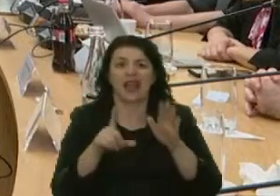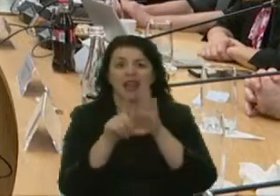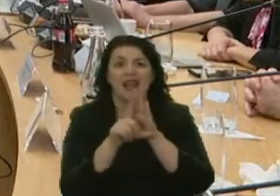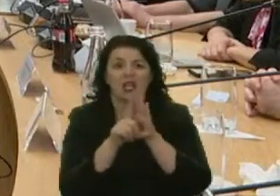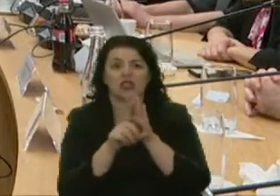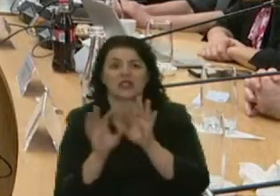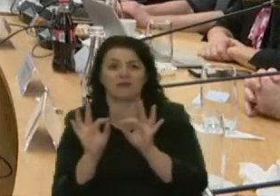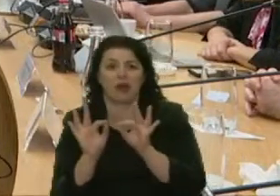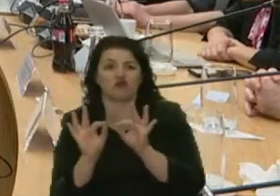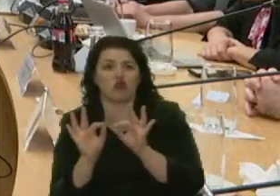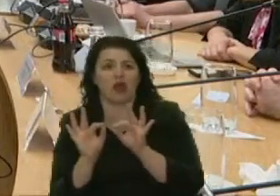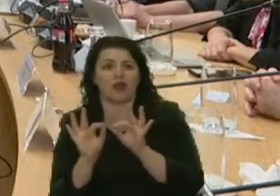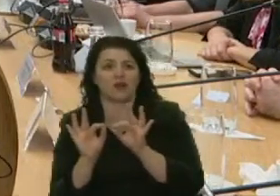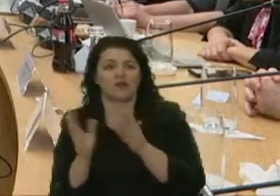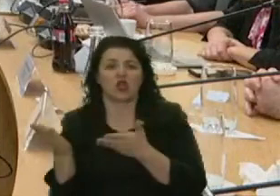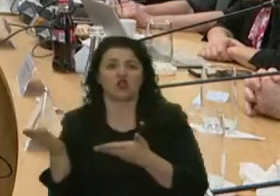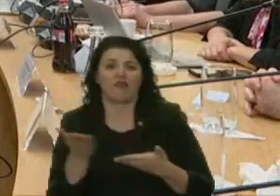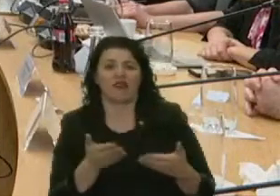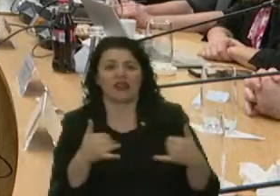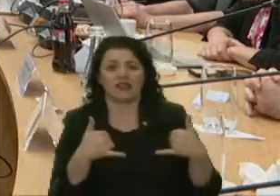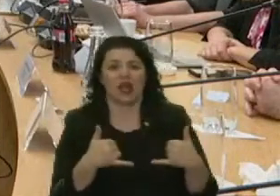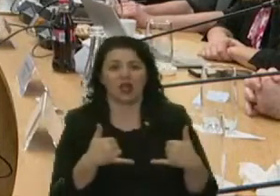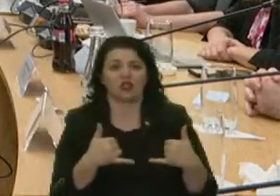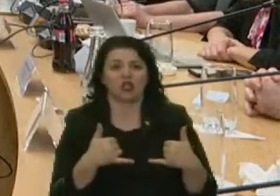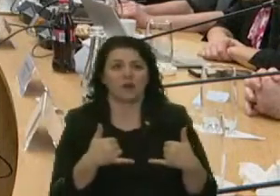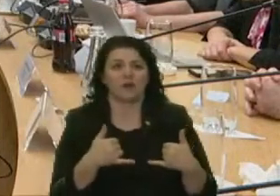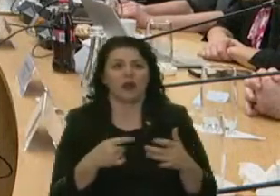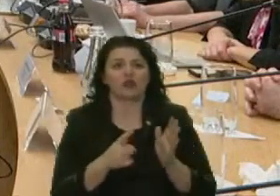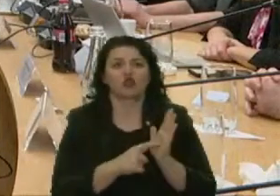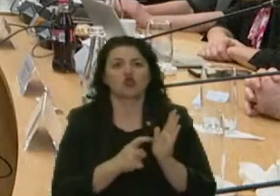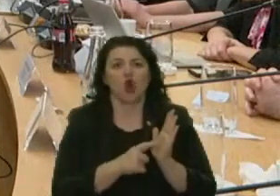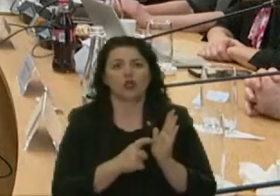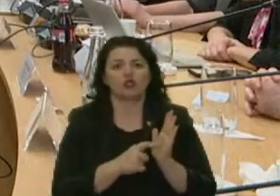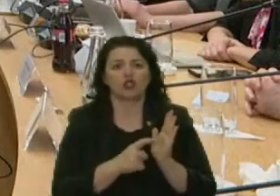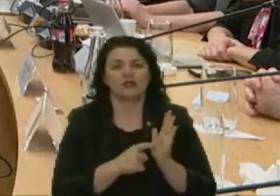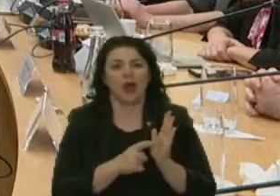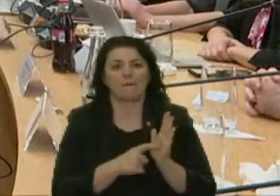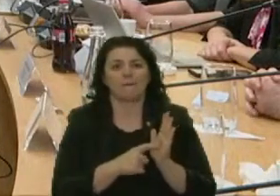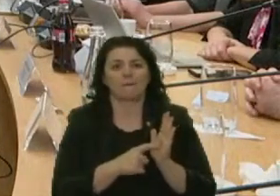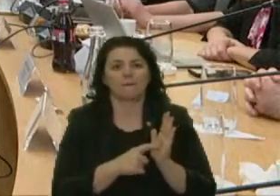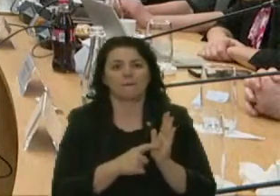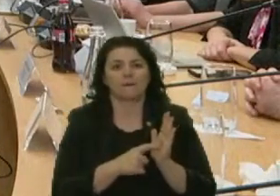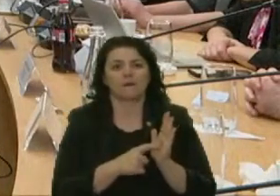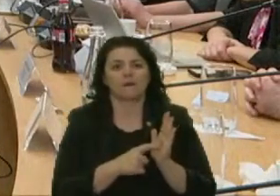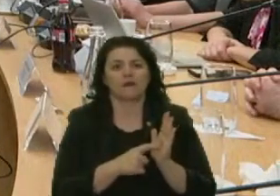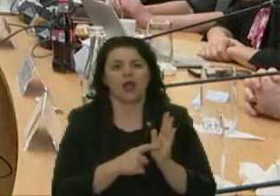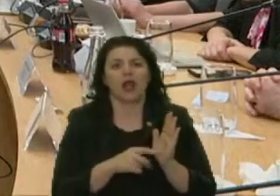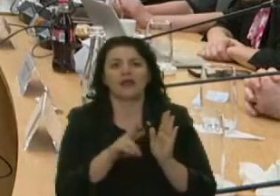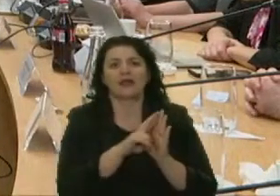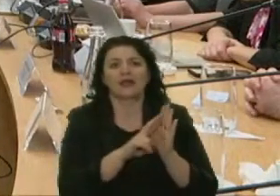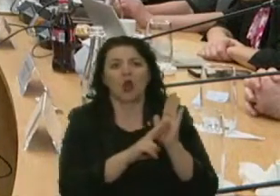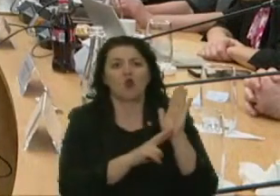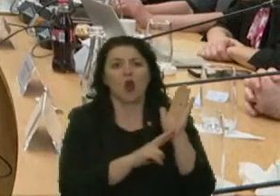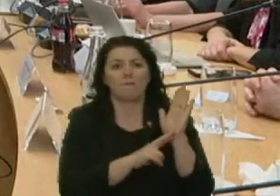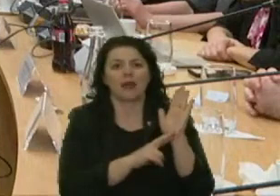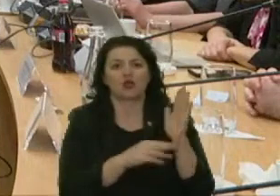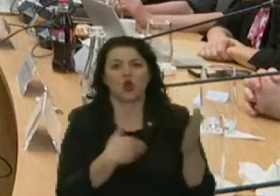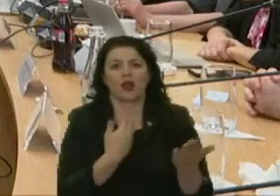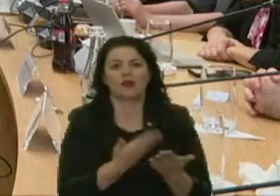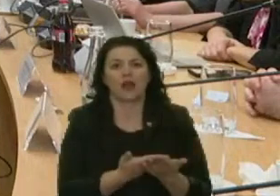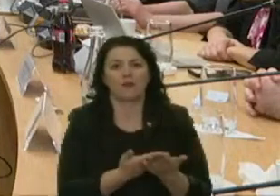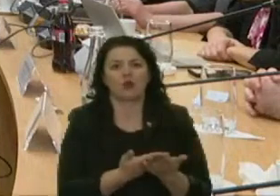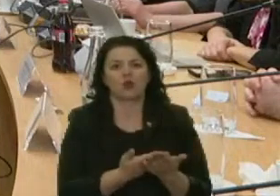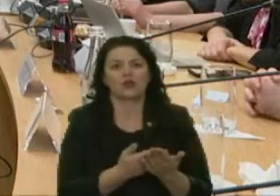Finanțarea culturii și am venit aici pentru a solicita ca regulamentul pe care l am depus